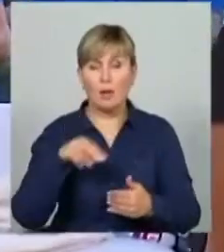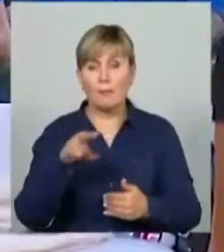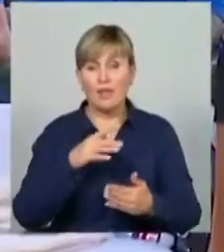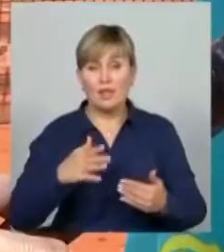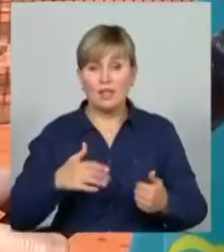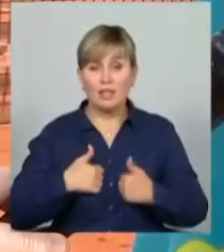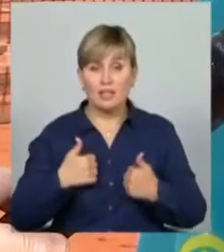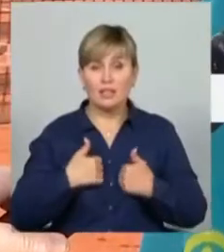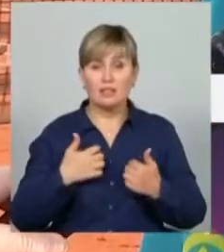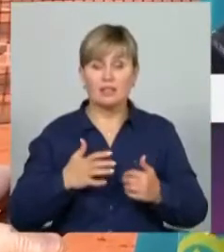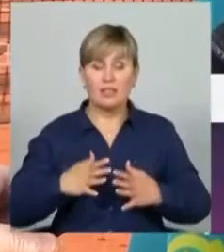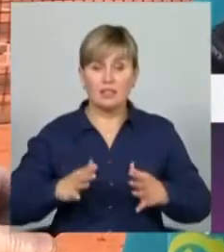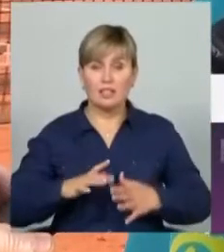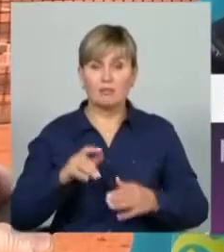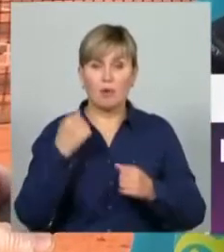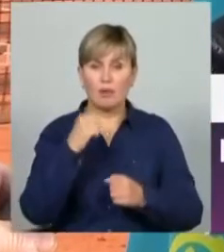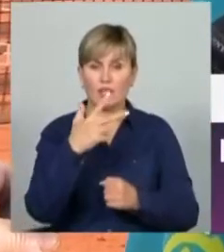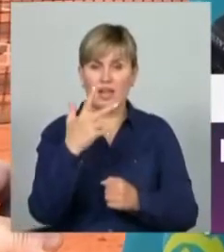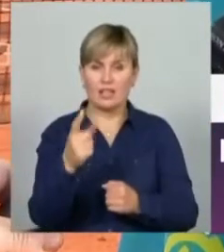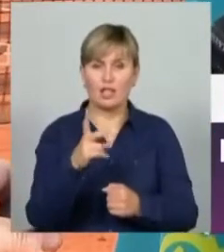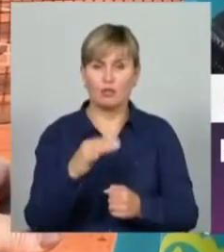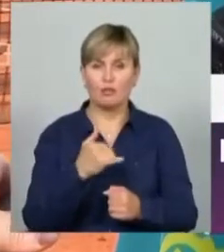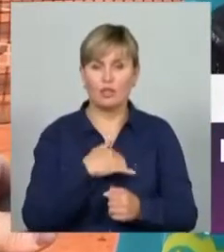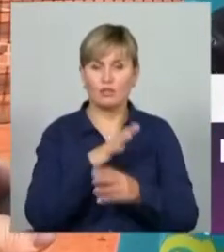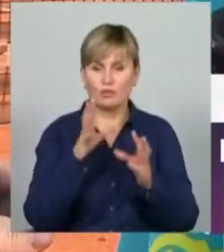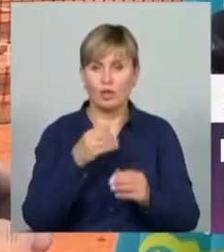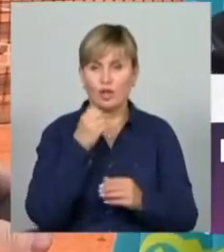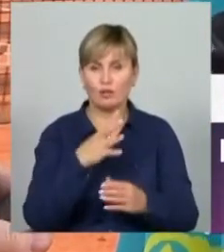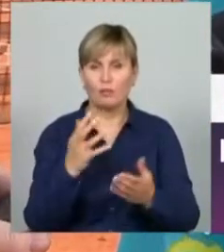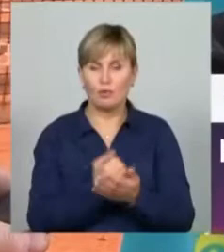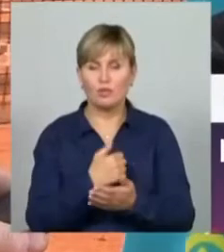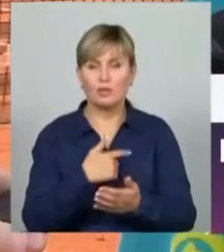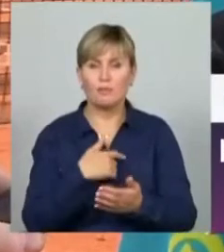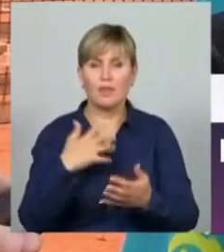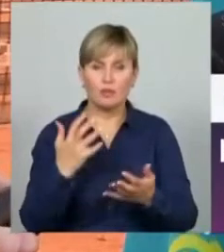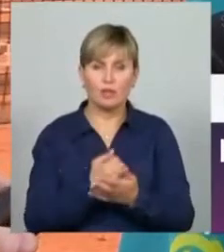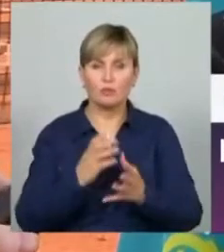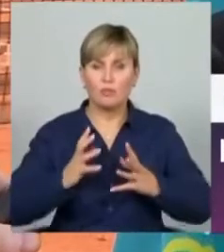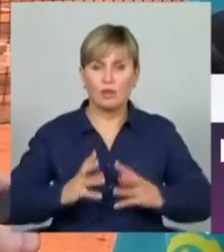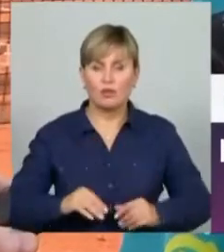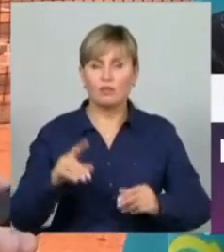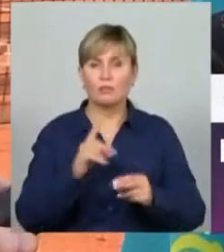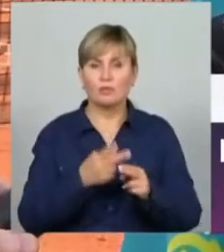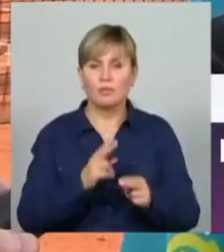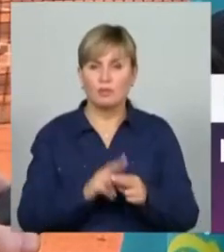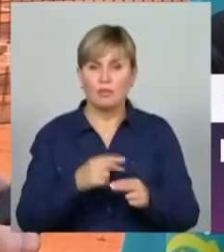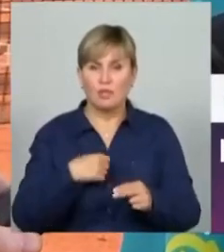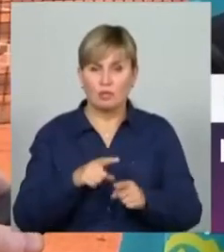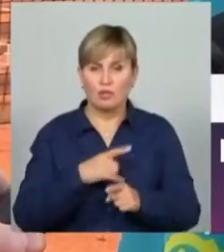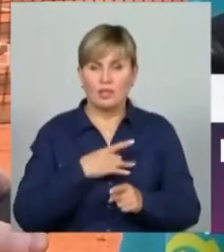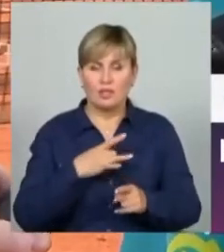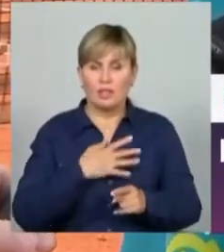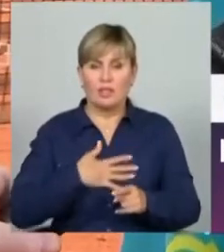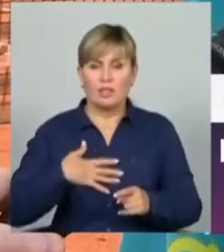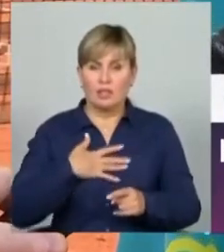победу 3-1, но у нас все-таки все хорошо получилось. У меня удалось успокоиться, потому что я очень тоже нервничала на